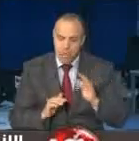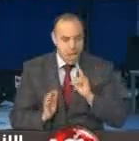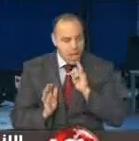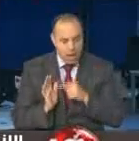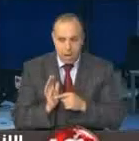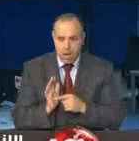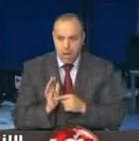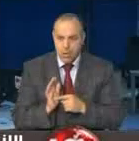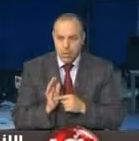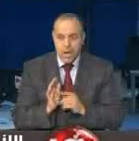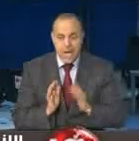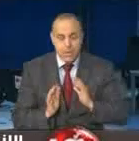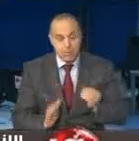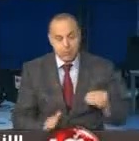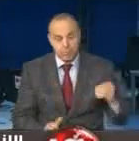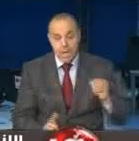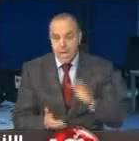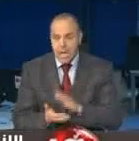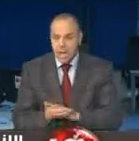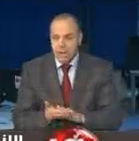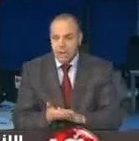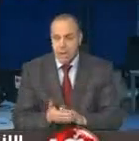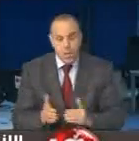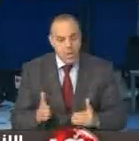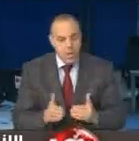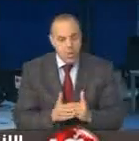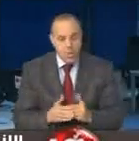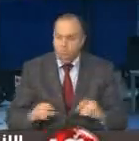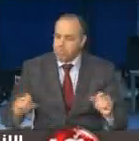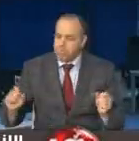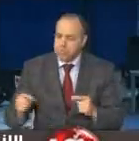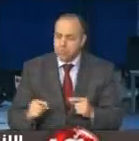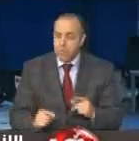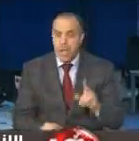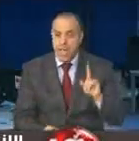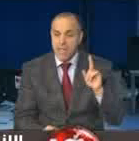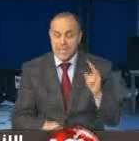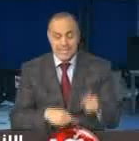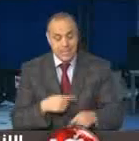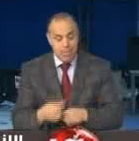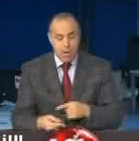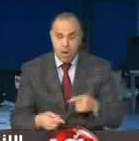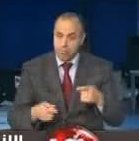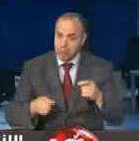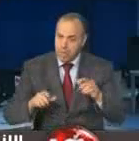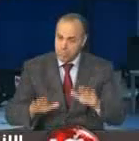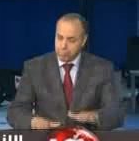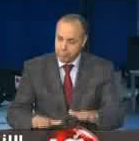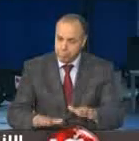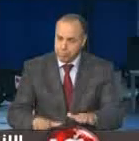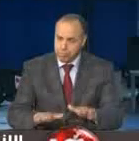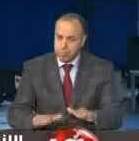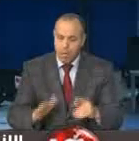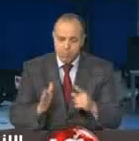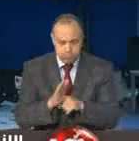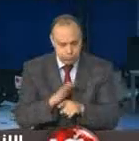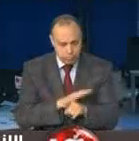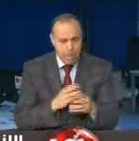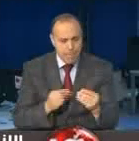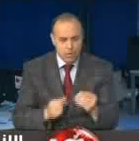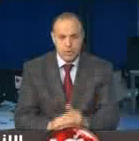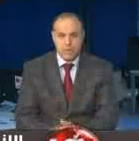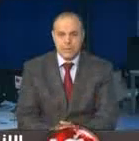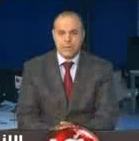مع تصعيد عسكري ميداني والتواصل الاشتباكات رغم استمرار الهدنة التي تخللتها خروقات